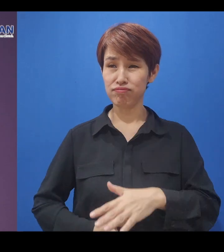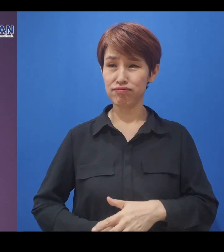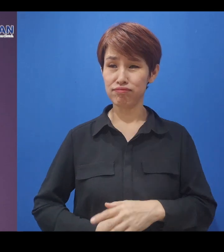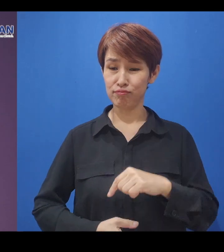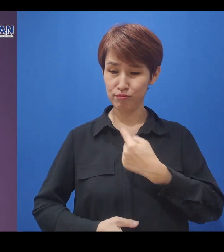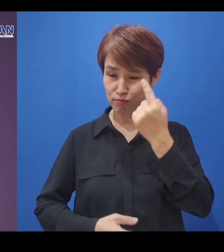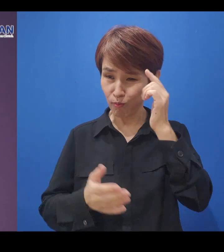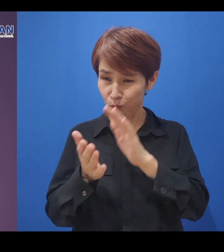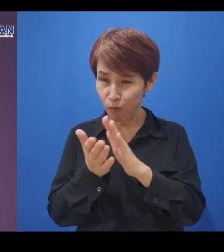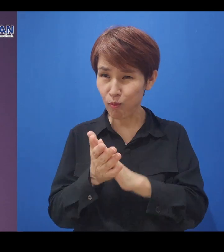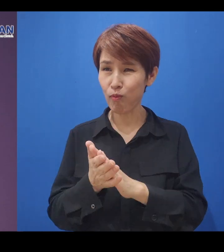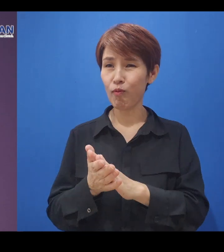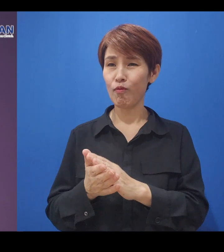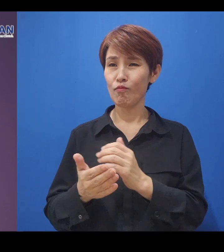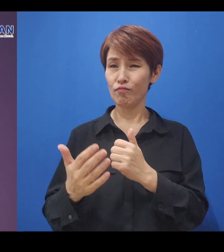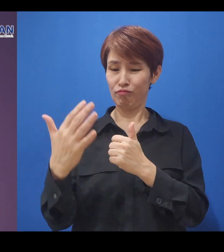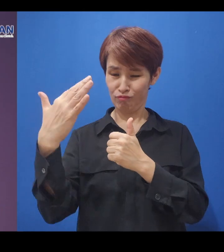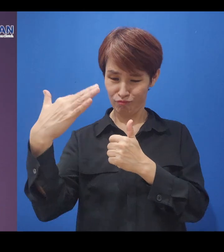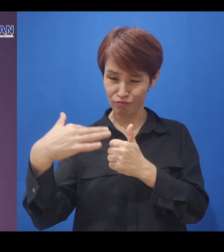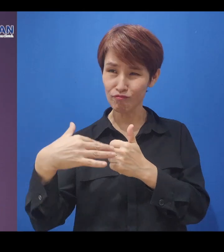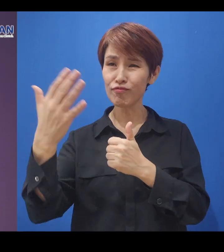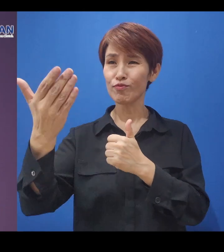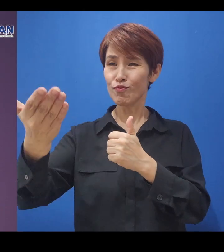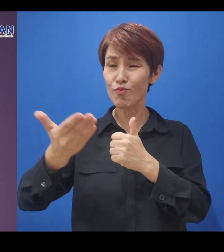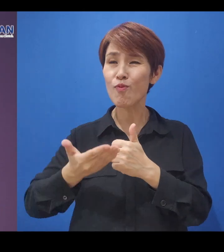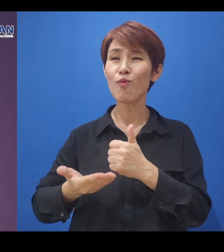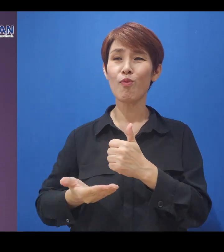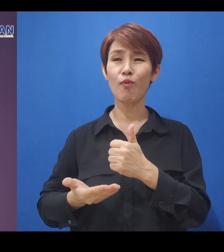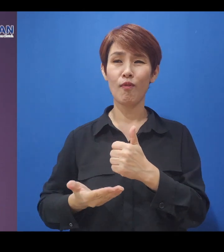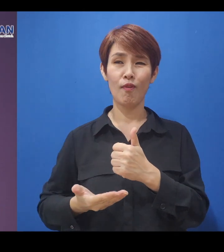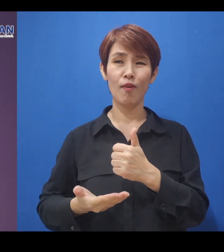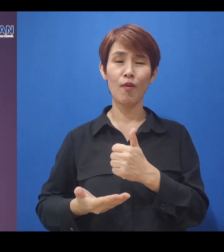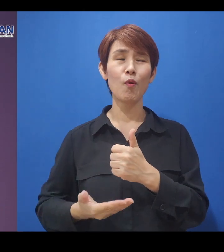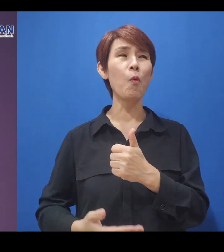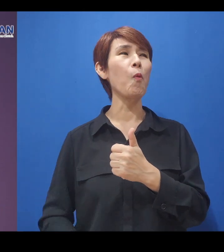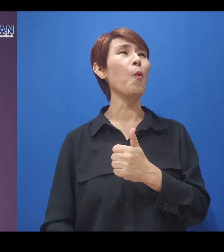높여주는데 가만히 있으면 안 돼요?